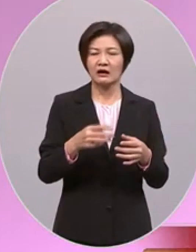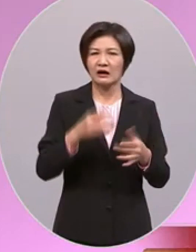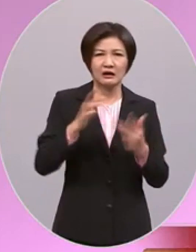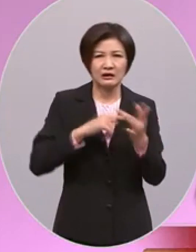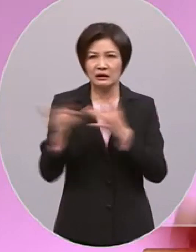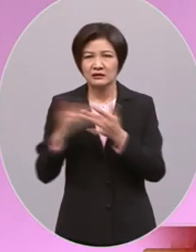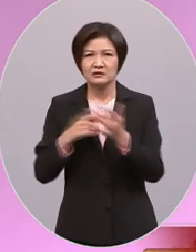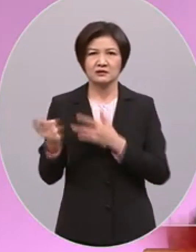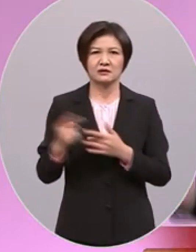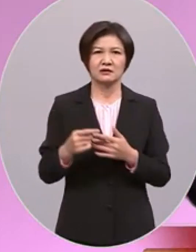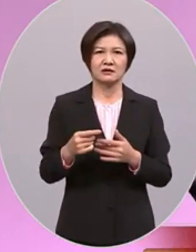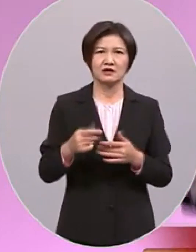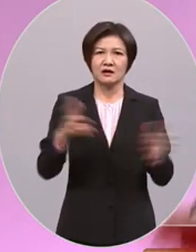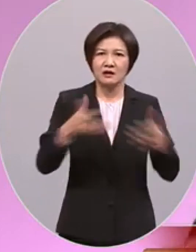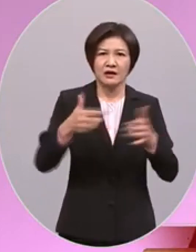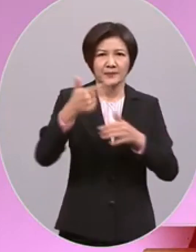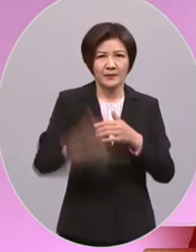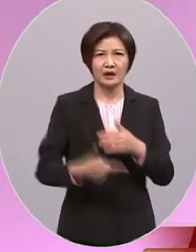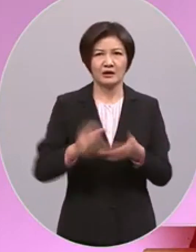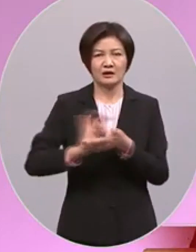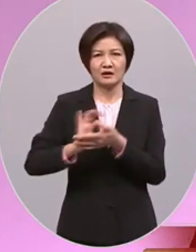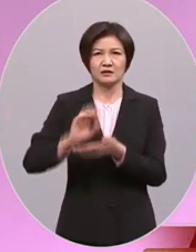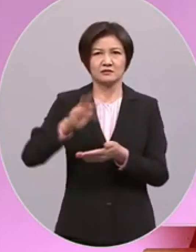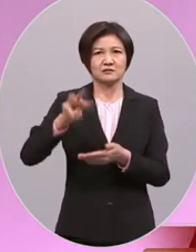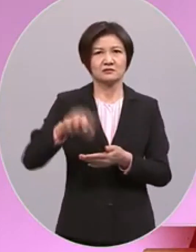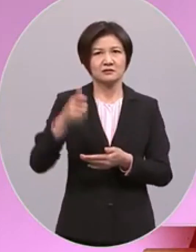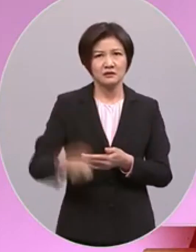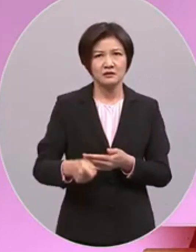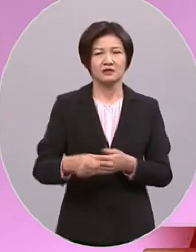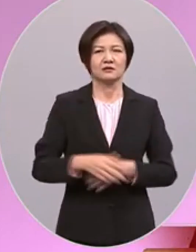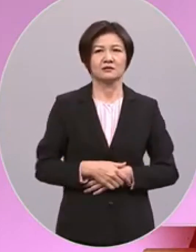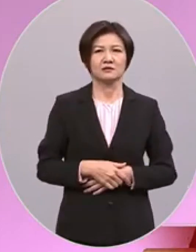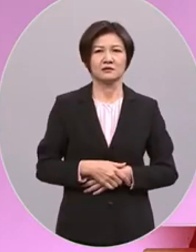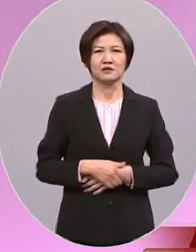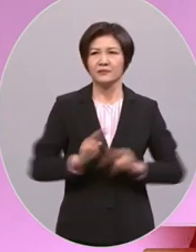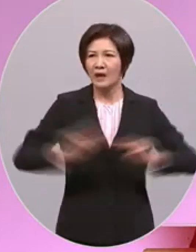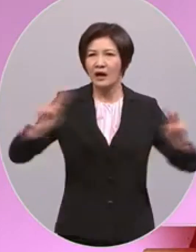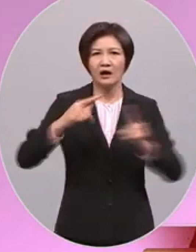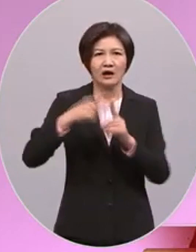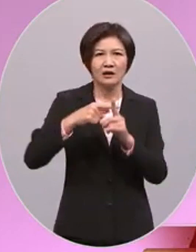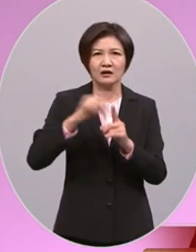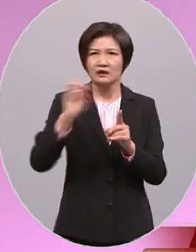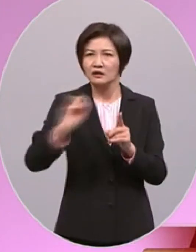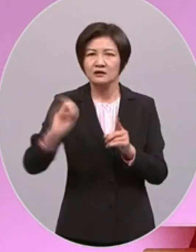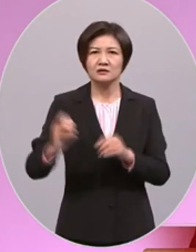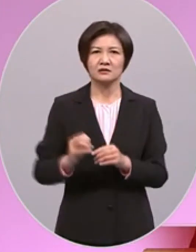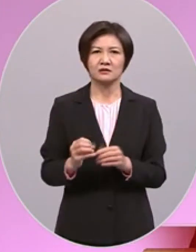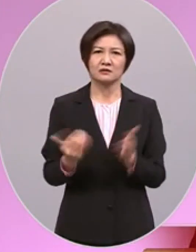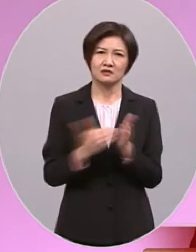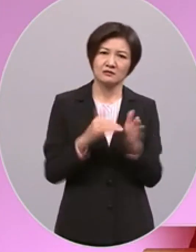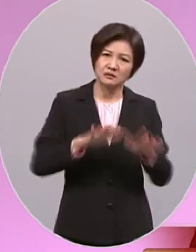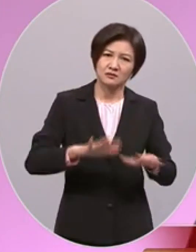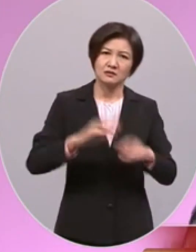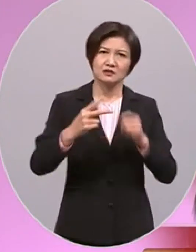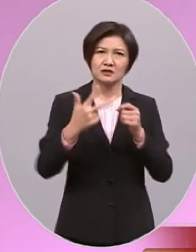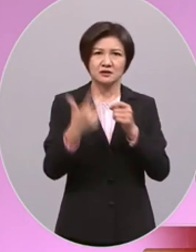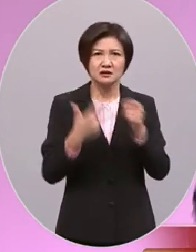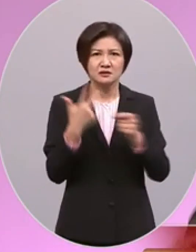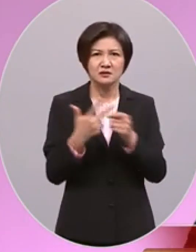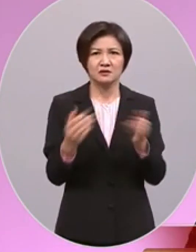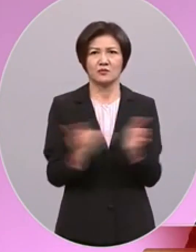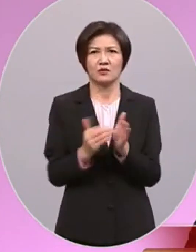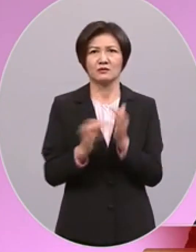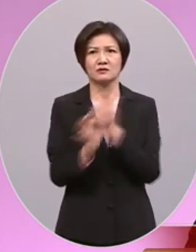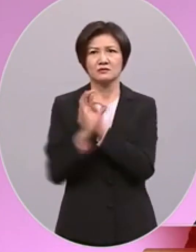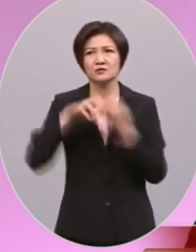最晚盖，但是问题最多，花了3000亿，还是没办法发到一度电，试了7年都没有办法通过原能会的试